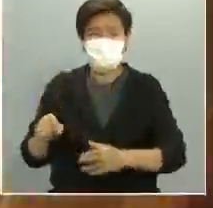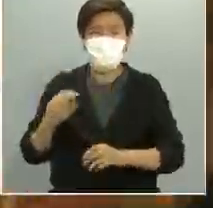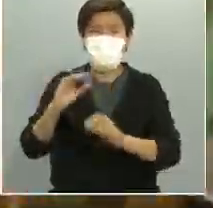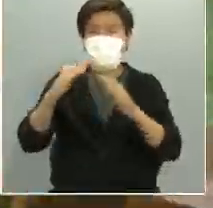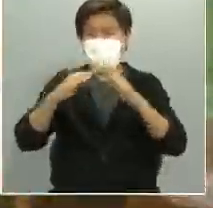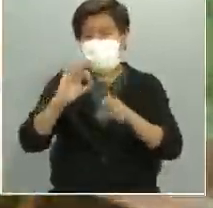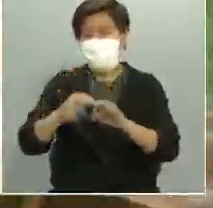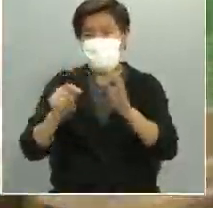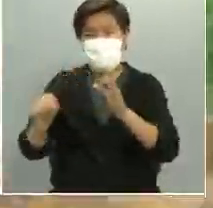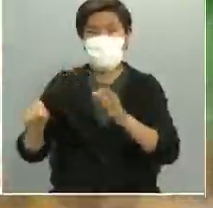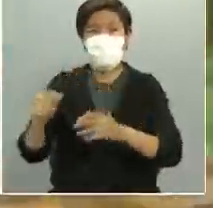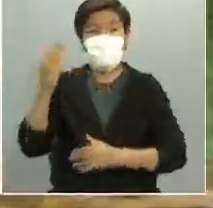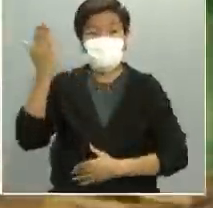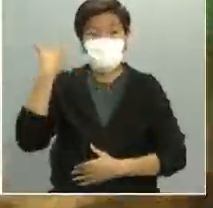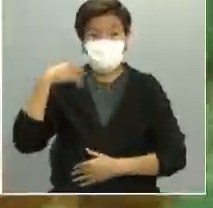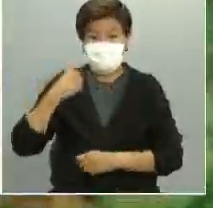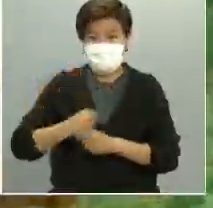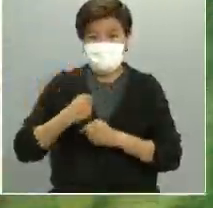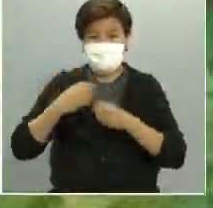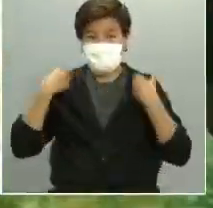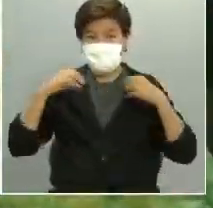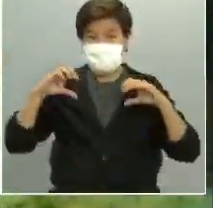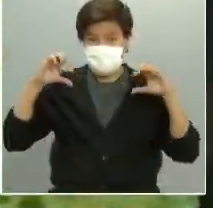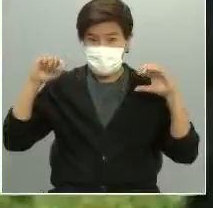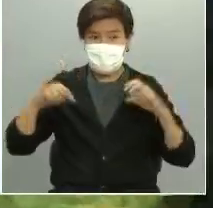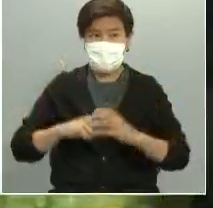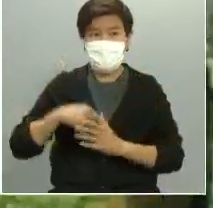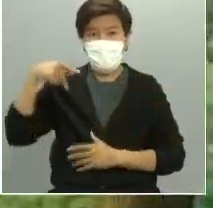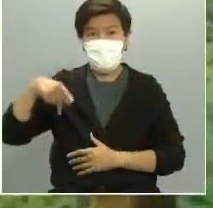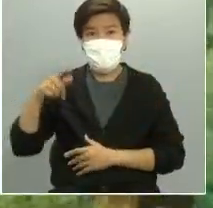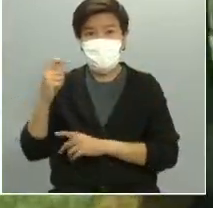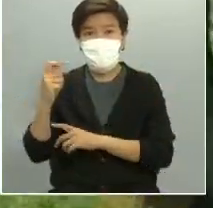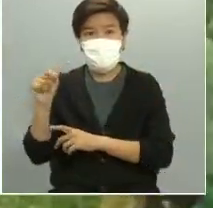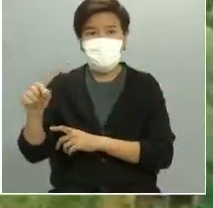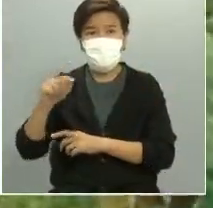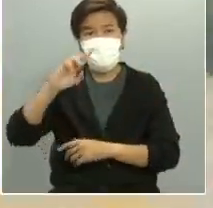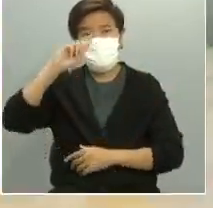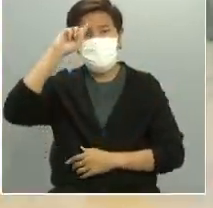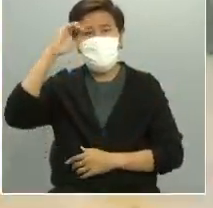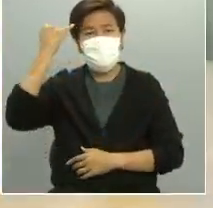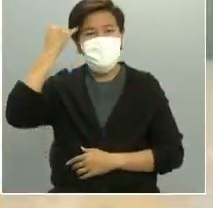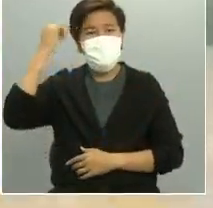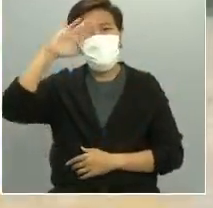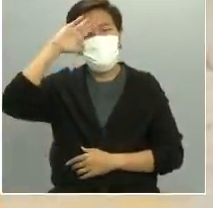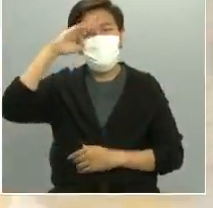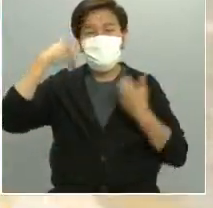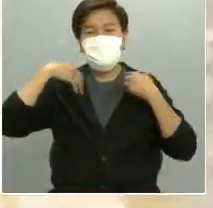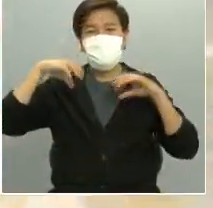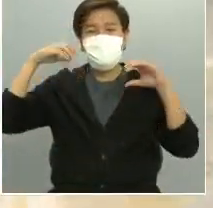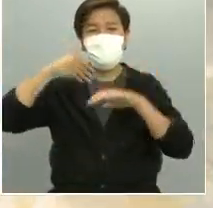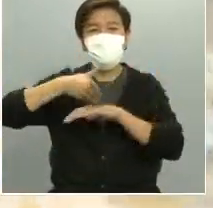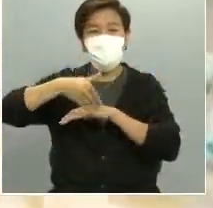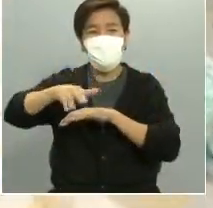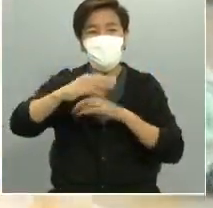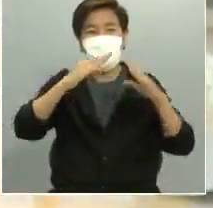อดีตเคยรับราชการยศพันเอกเลยนะคะแต่ปรากฏว่าป่วยจิตเวชถูกให้ออกจากราชการแล้วก็กลับมาอยู่บ้านกับพ่อ